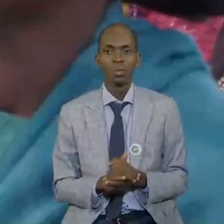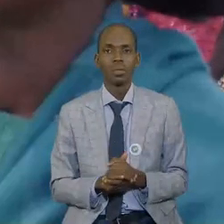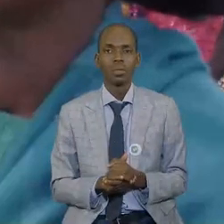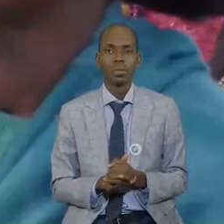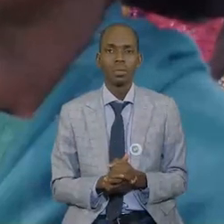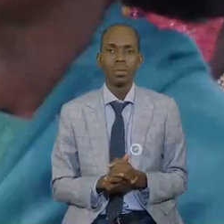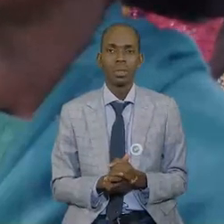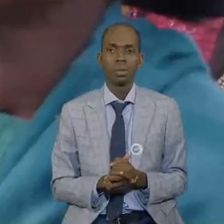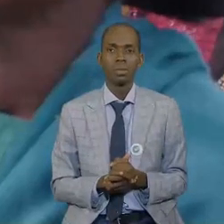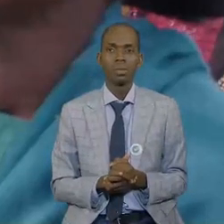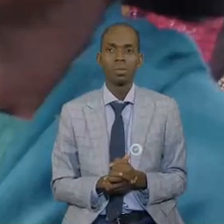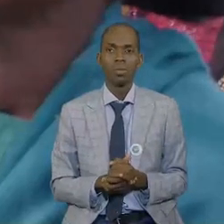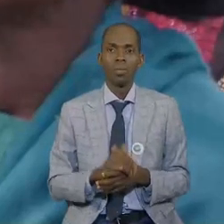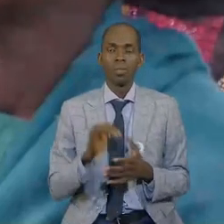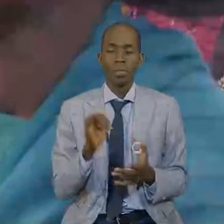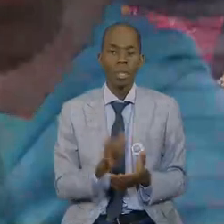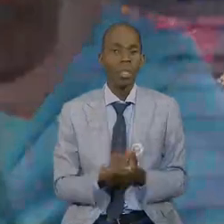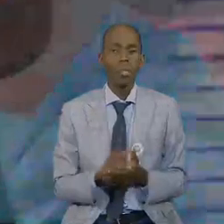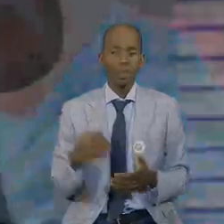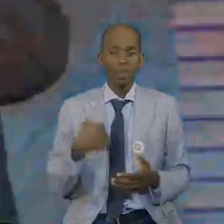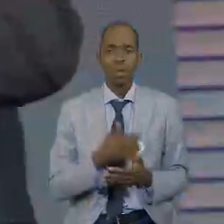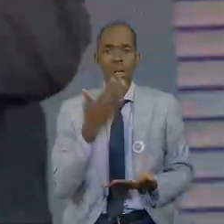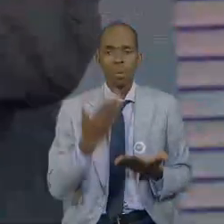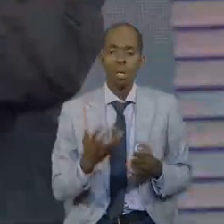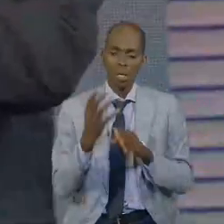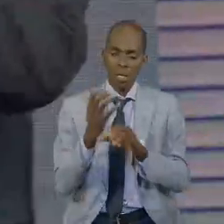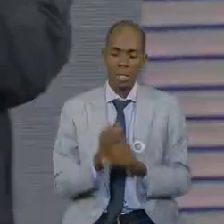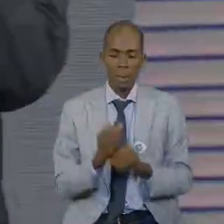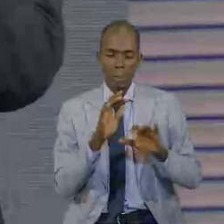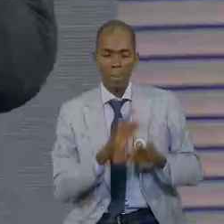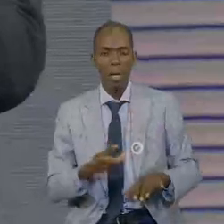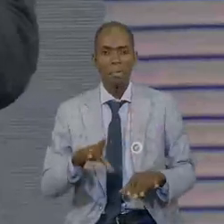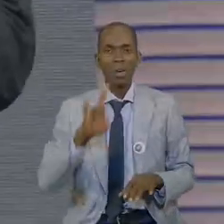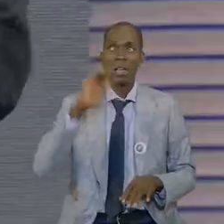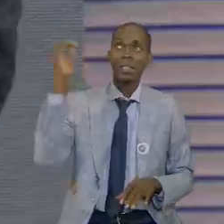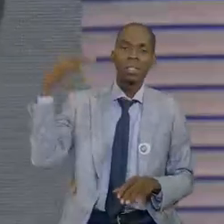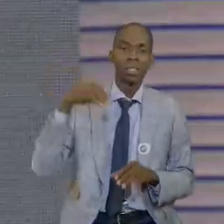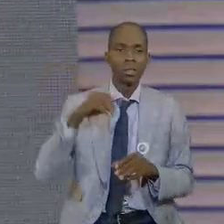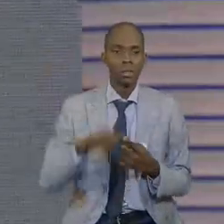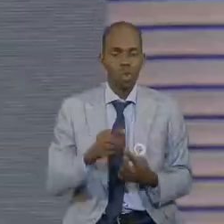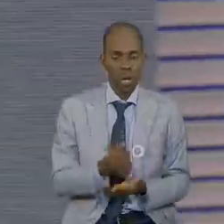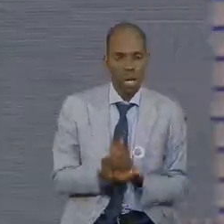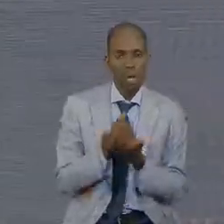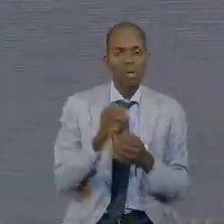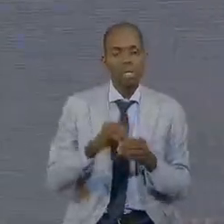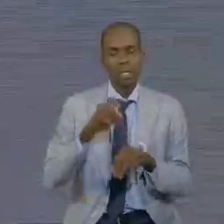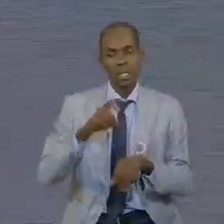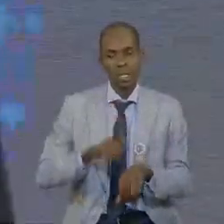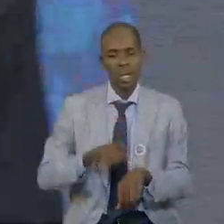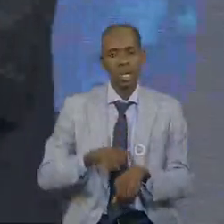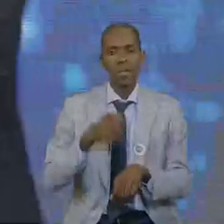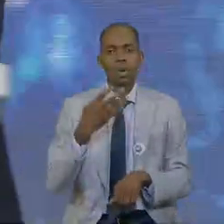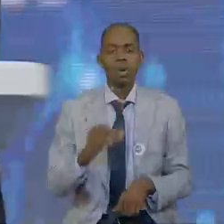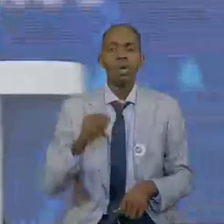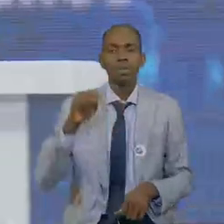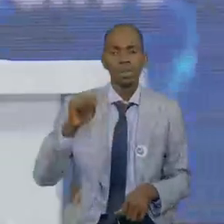toi. That we may obtain mercy and find grace to help in the time of need. Afin d'obtenir